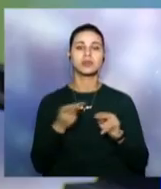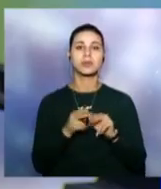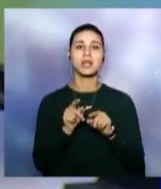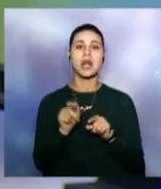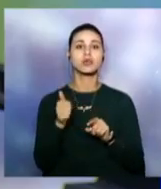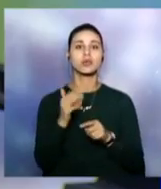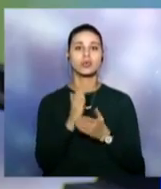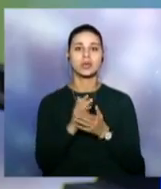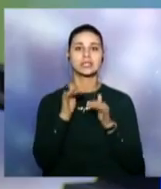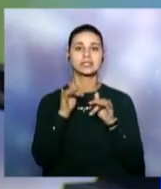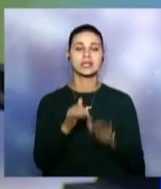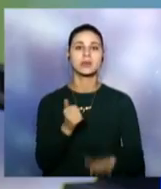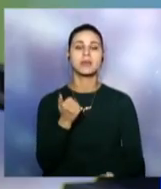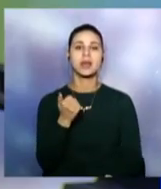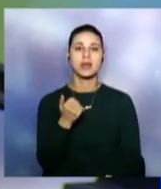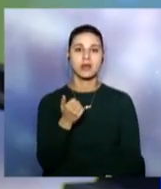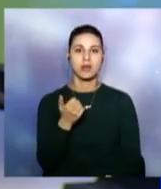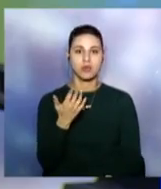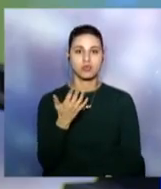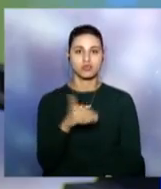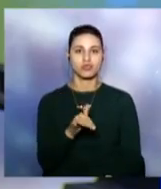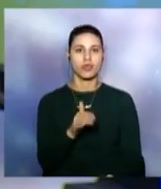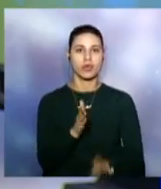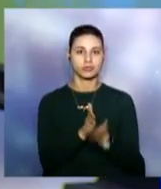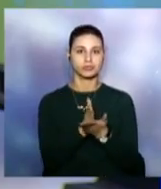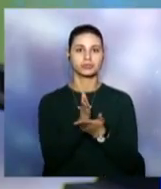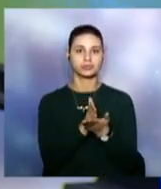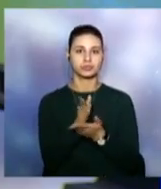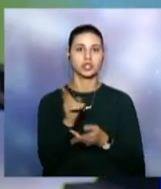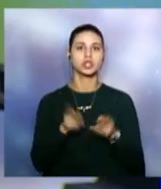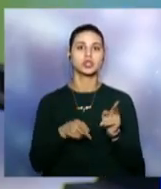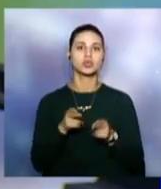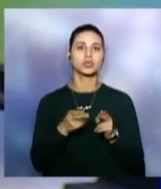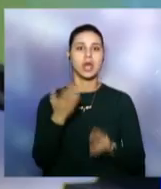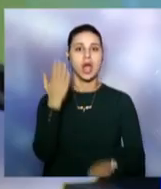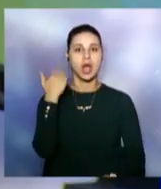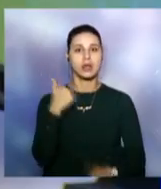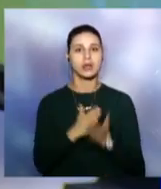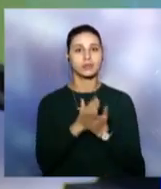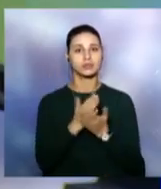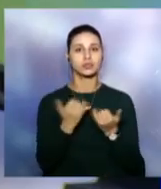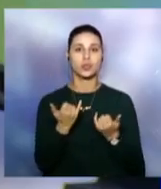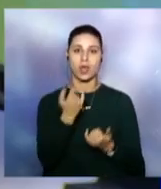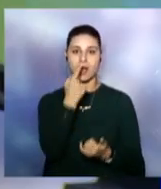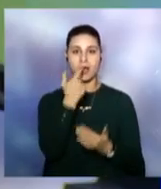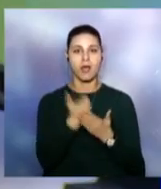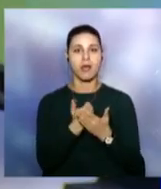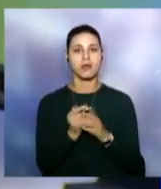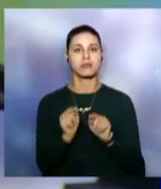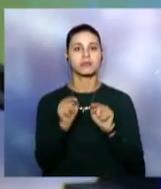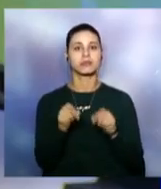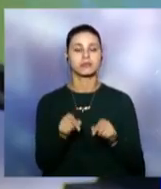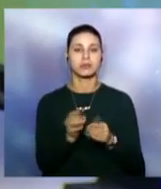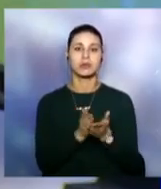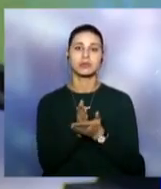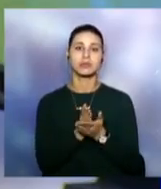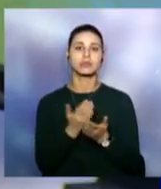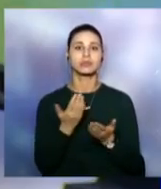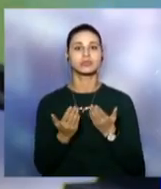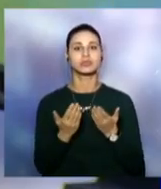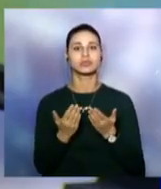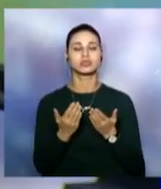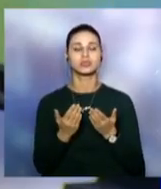არის საქმე? რამდენად ხანდაზმულია ბავშვთა ქირურგიაში ლაპარასკოპიური მეთოდის გამოყენება? ანუ რამდენად დიდი ხანია